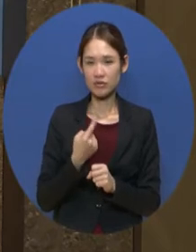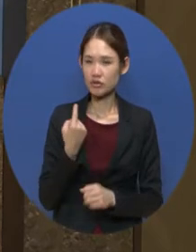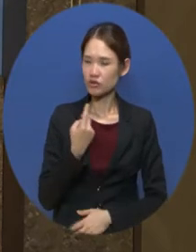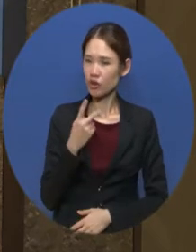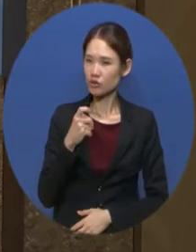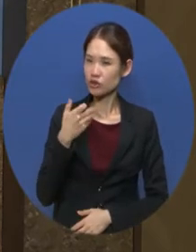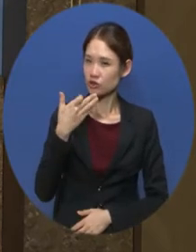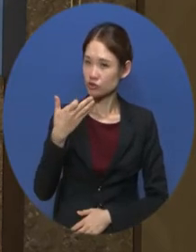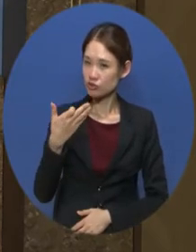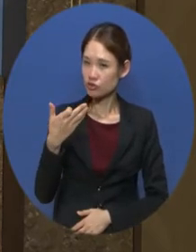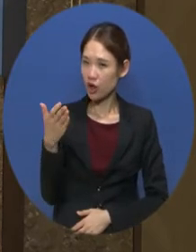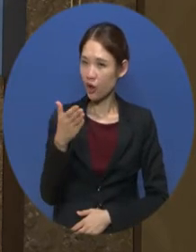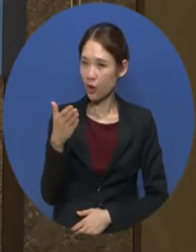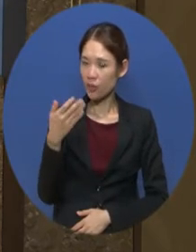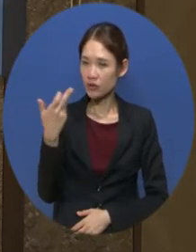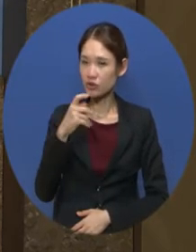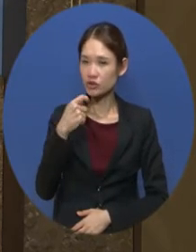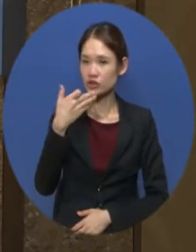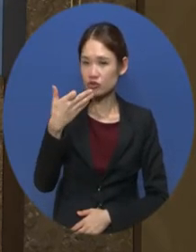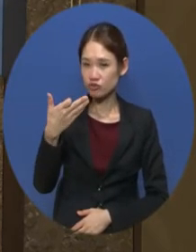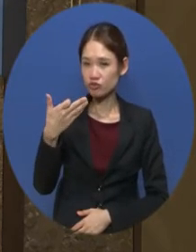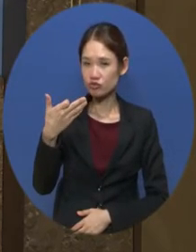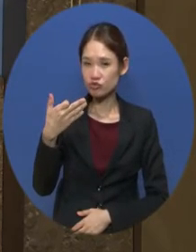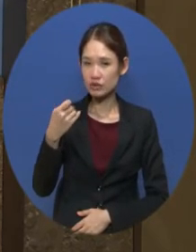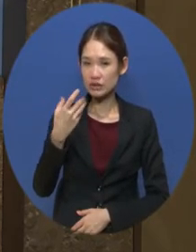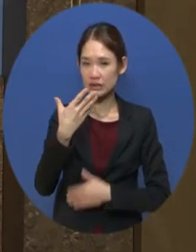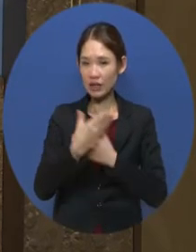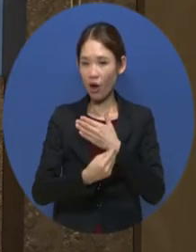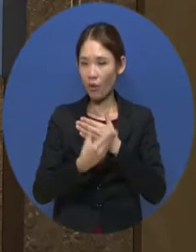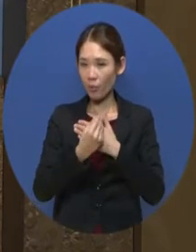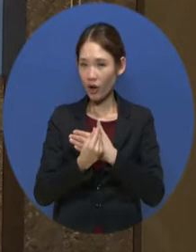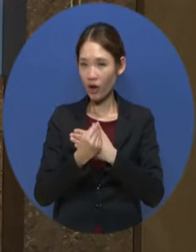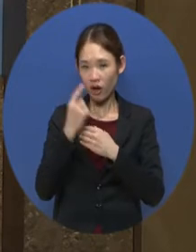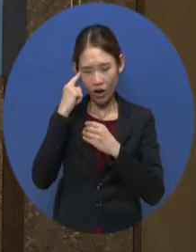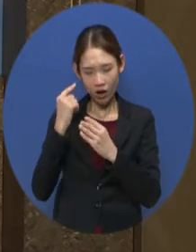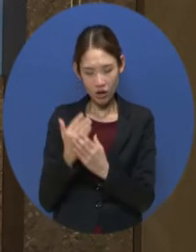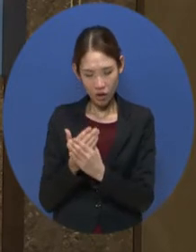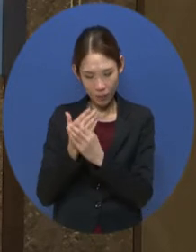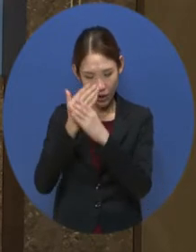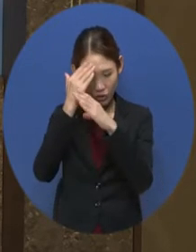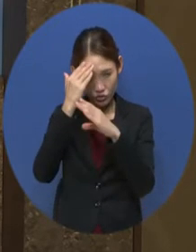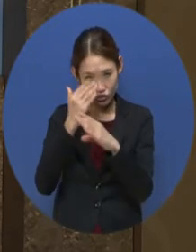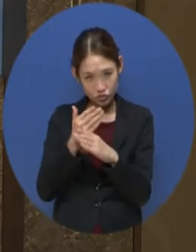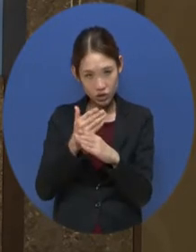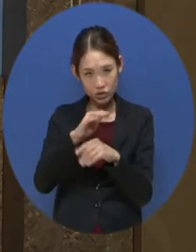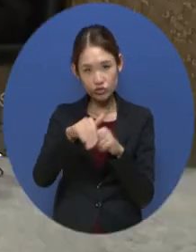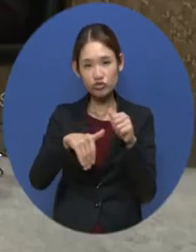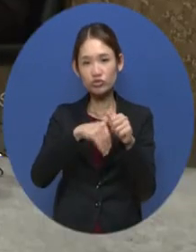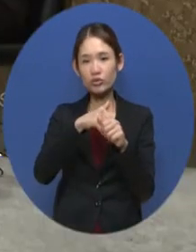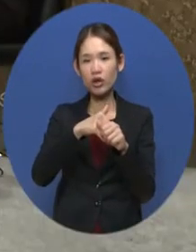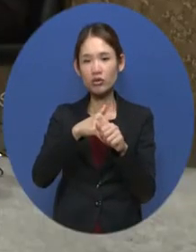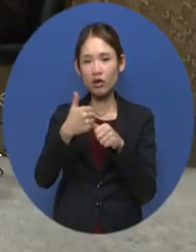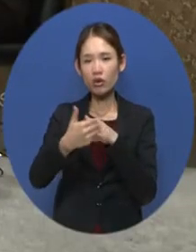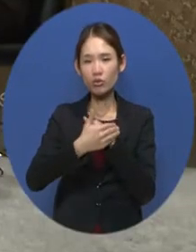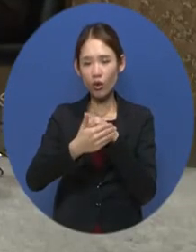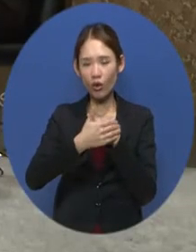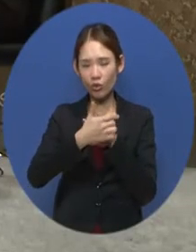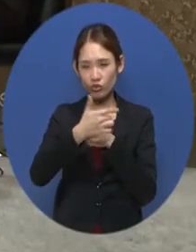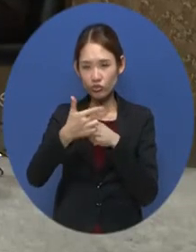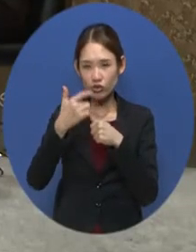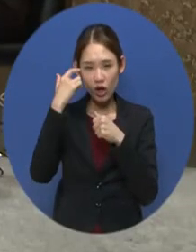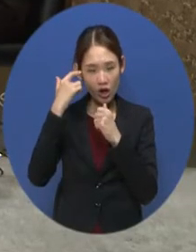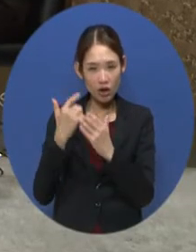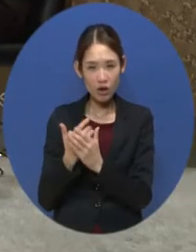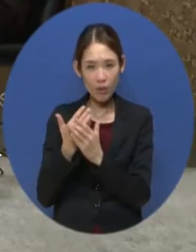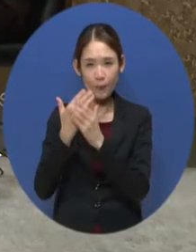작년에 2019년이죠? 2019년도에 이 어플리케이션을 개발하는 단계에서도 주변에 상당히 많은 도움을 받고